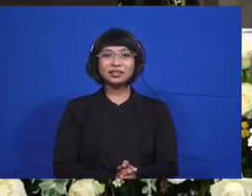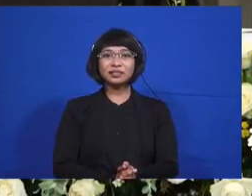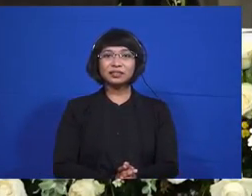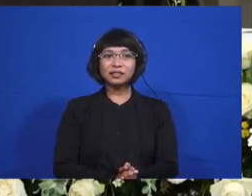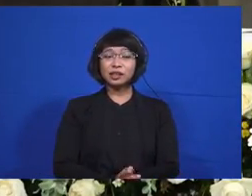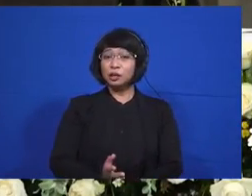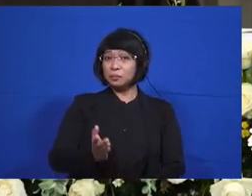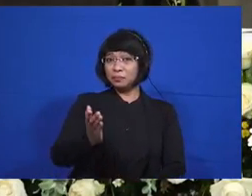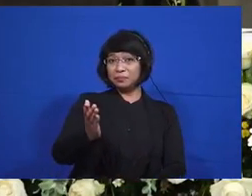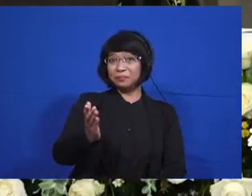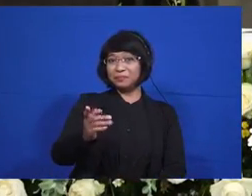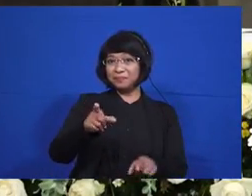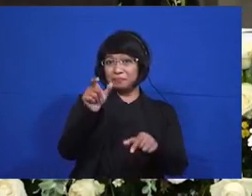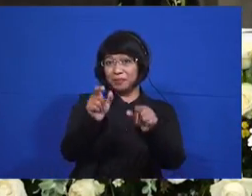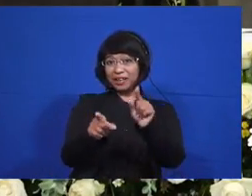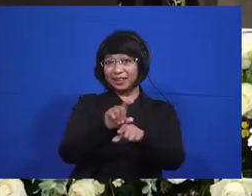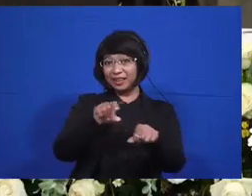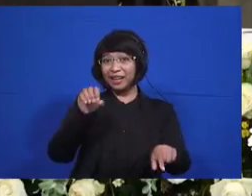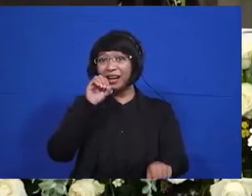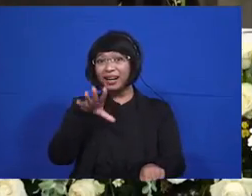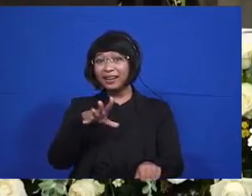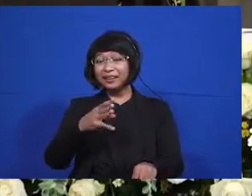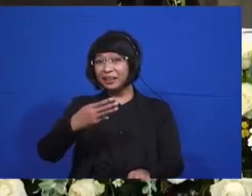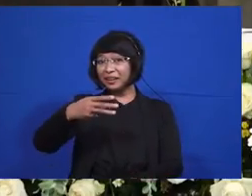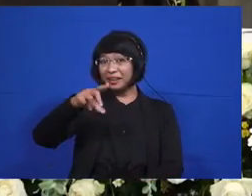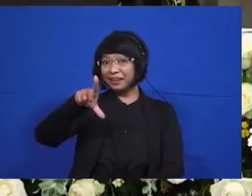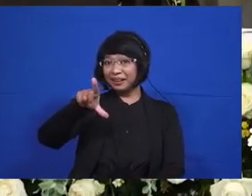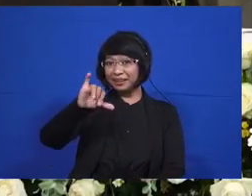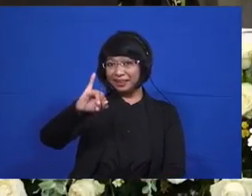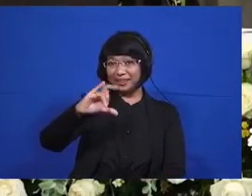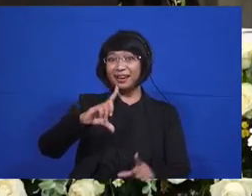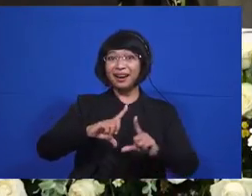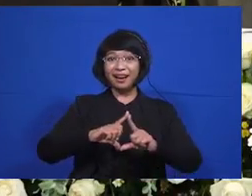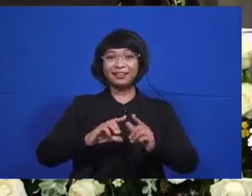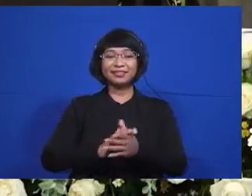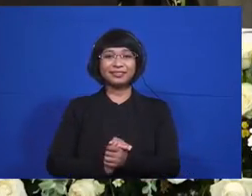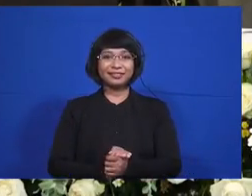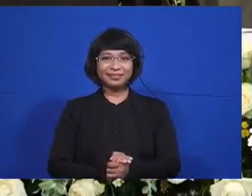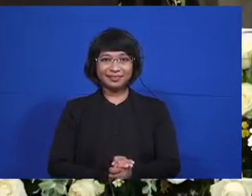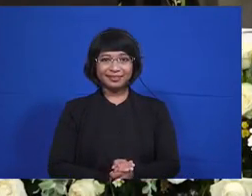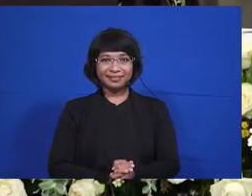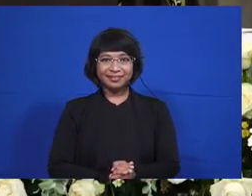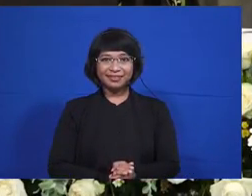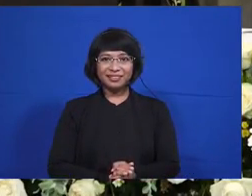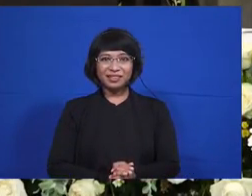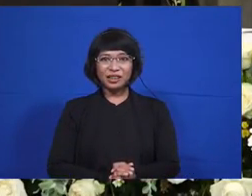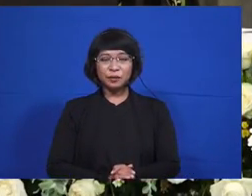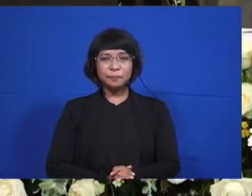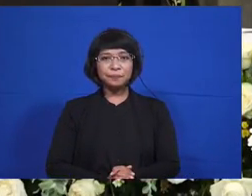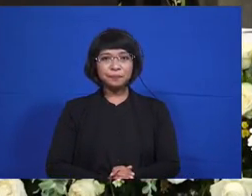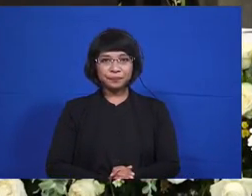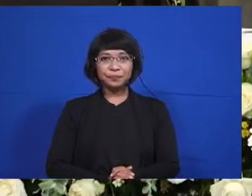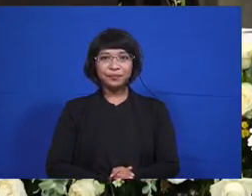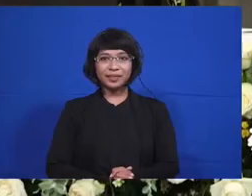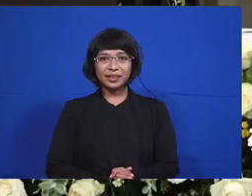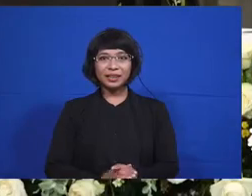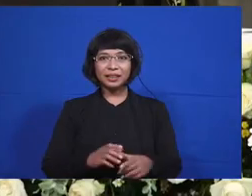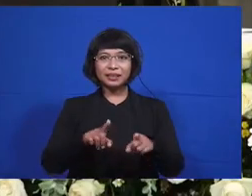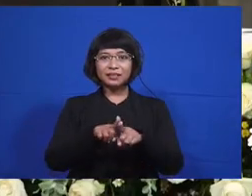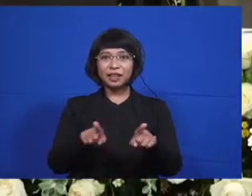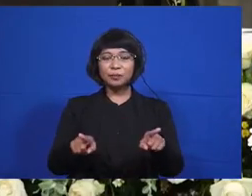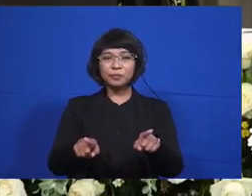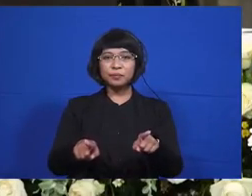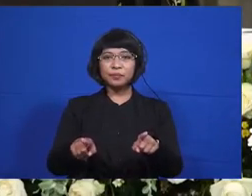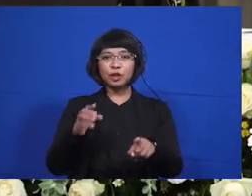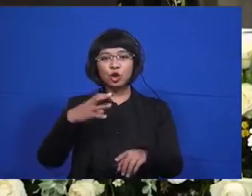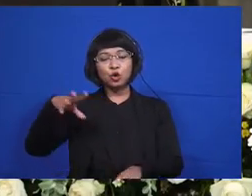Elia, Yohanes Pembaptis, atau Yeremia, atau seorang nabi. Tidak seperti itu saja. Namun dia mempunyai